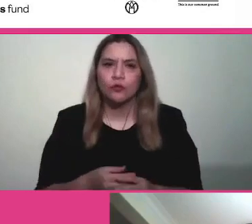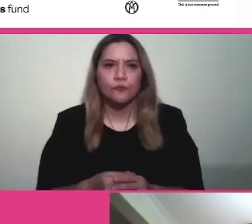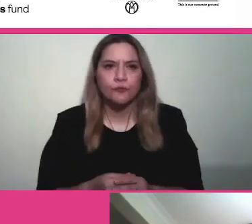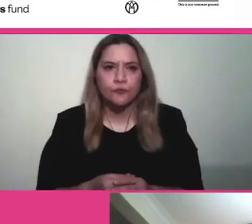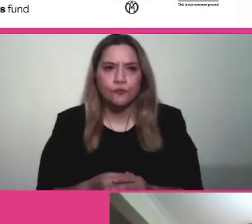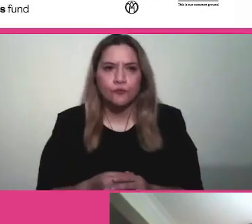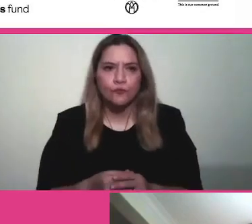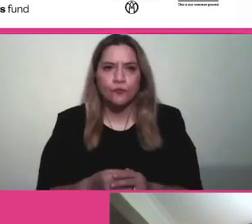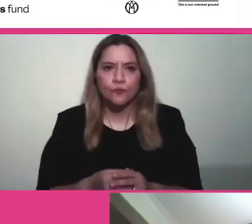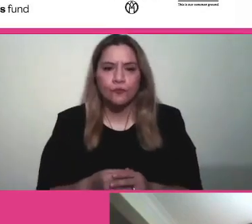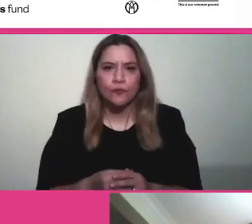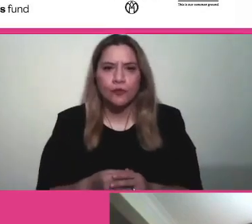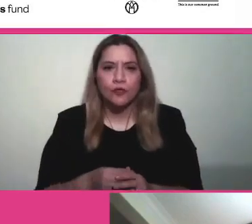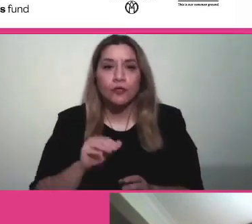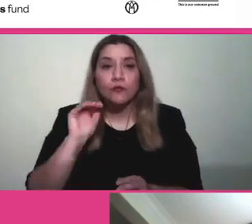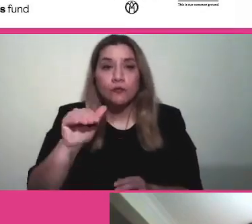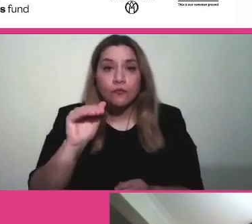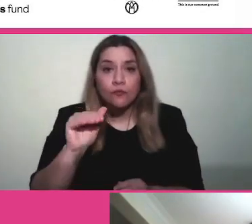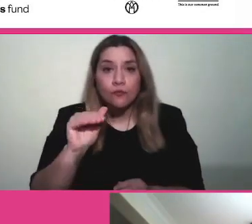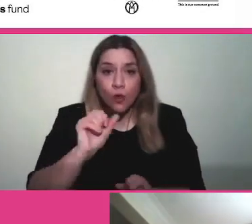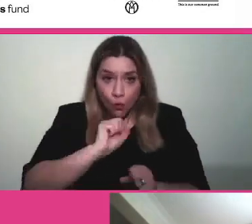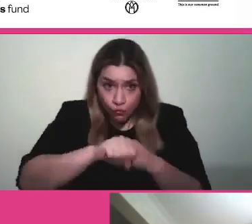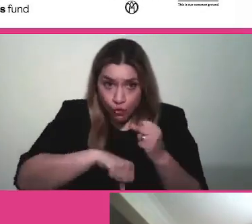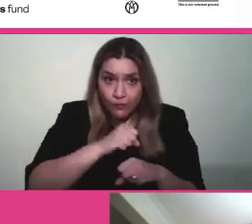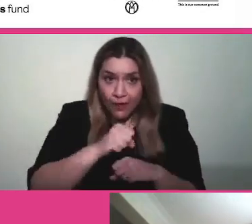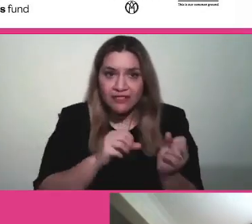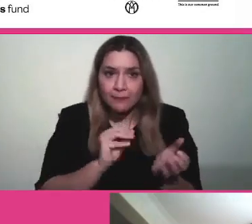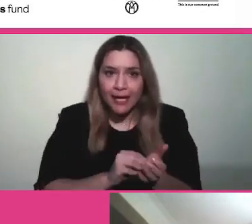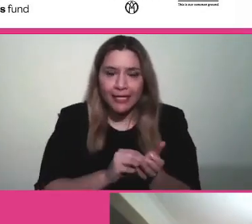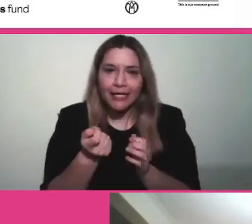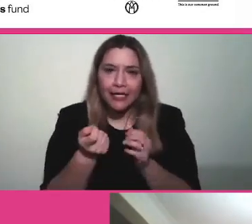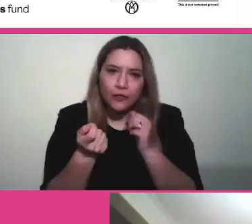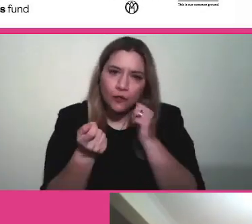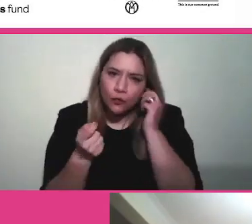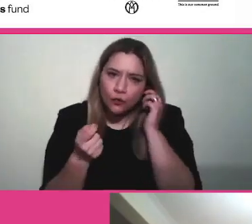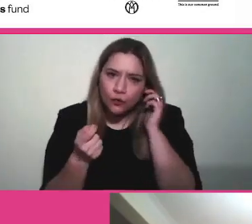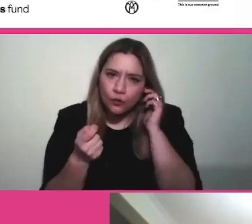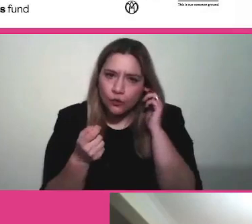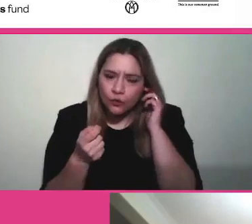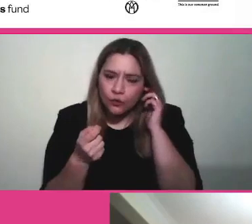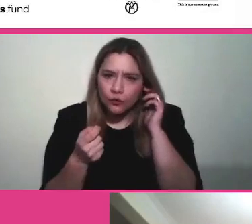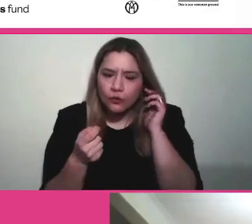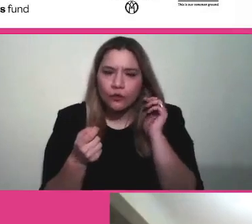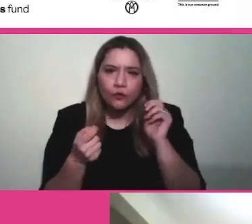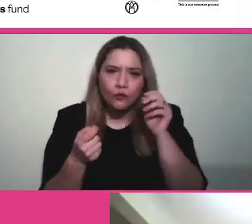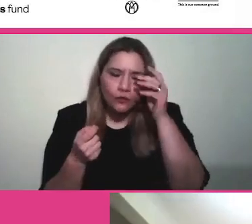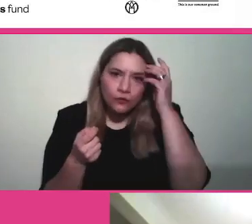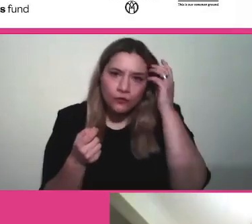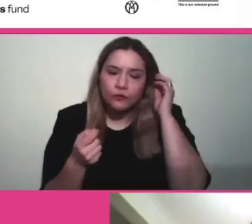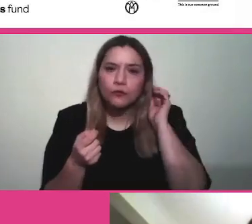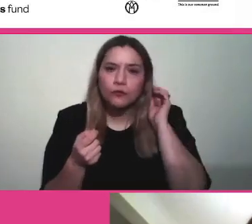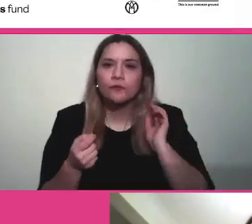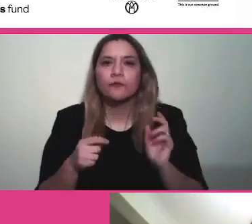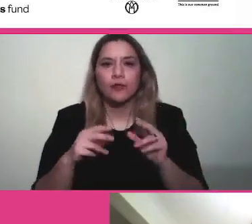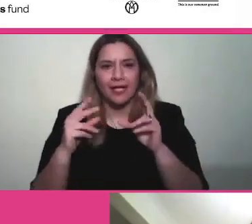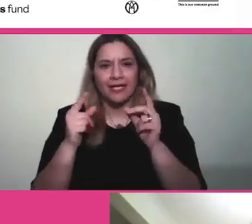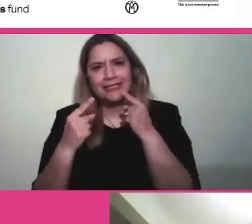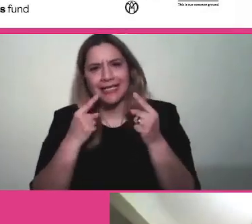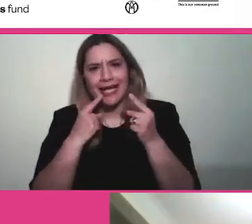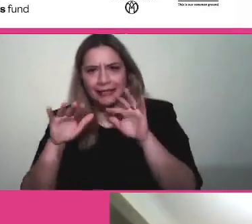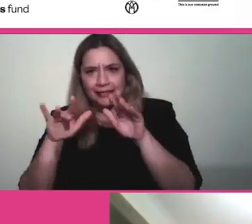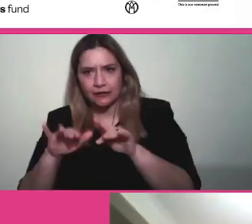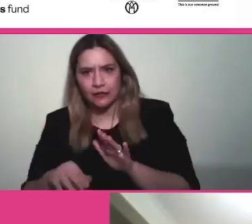έχει πρόβλημα, δεν ξέρω. Αν μπορείς να το προσπαθήσεις, δεν ξέρω αν με ακούει και όλα, θα μου σε λεπτά να το γράψω και στο chat.